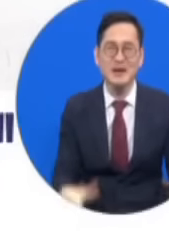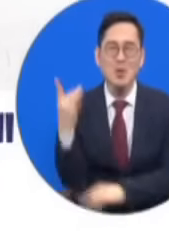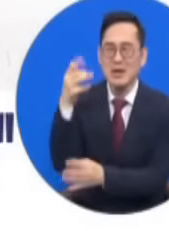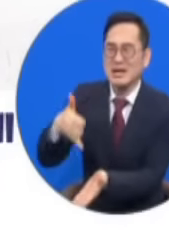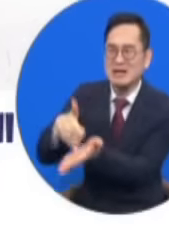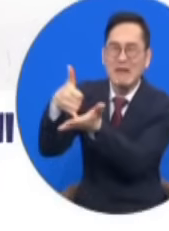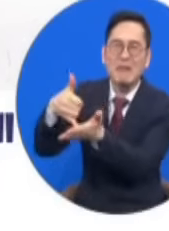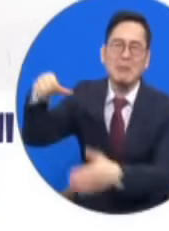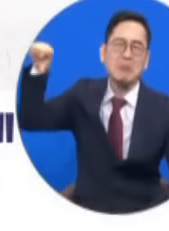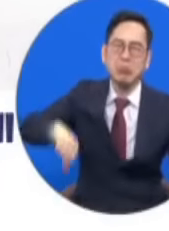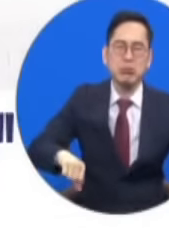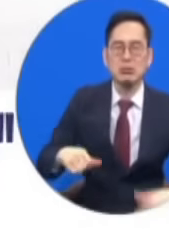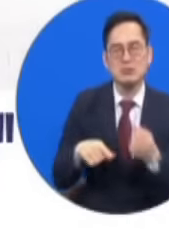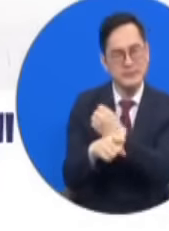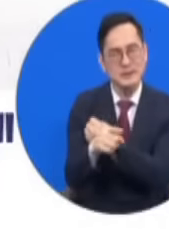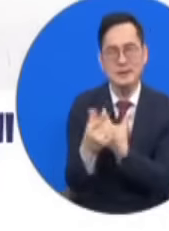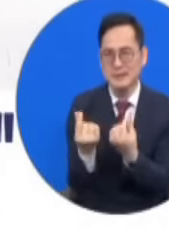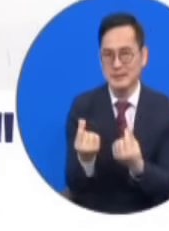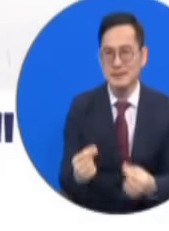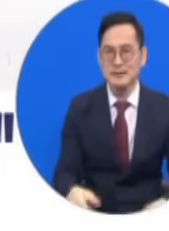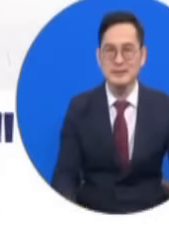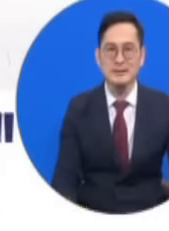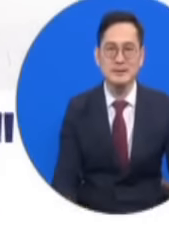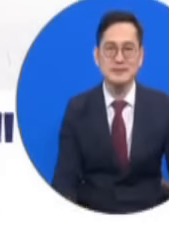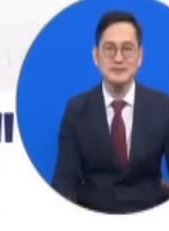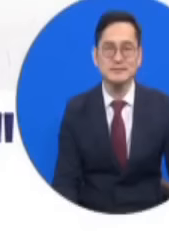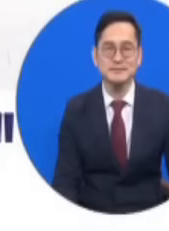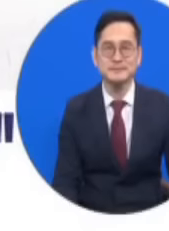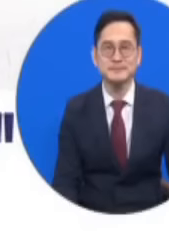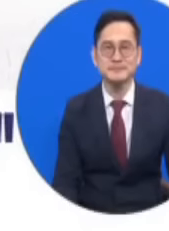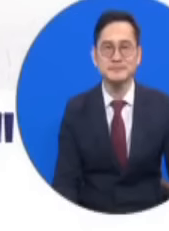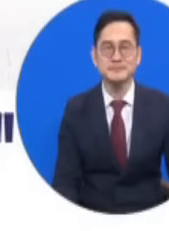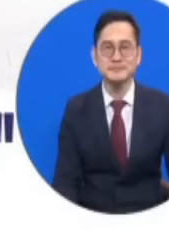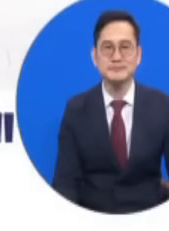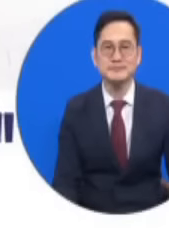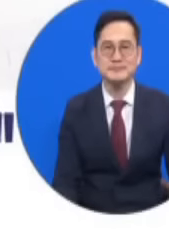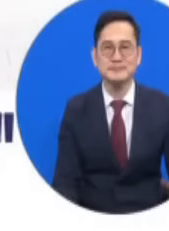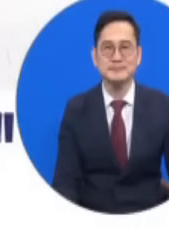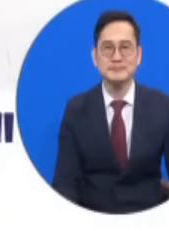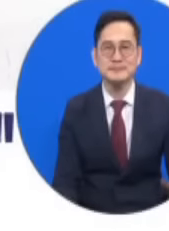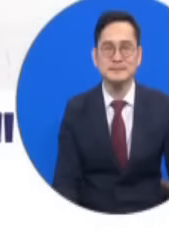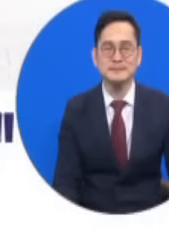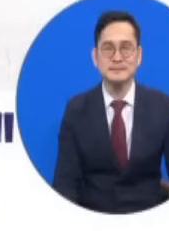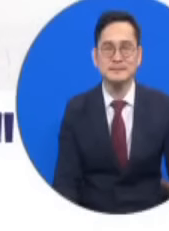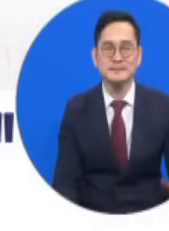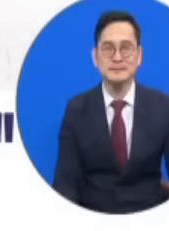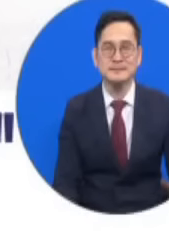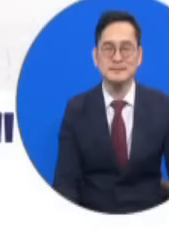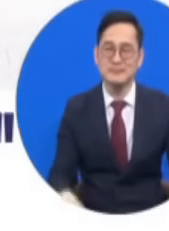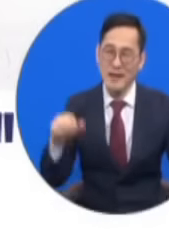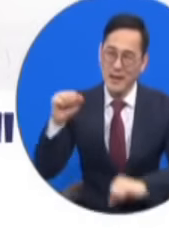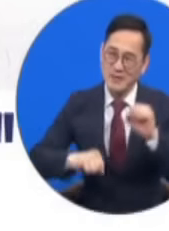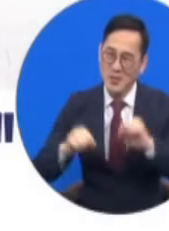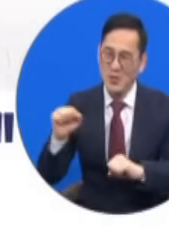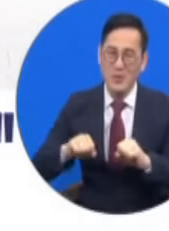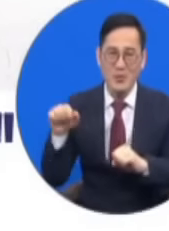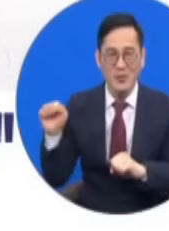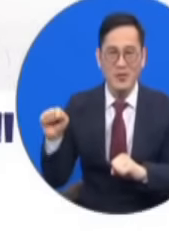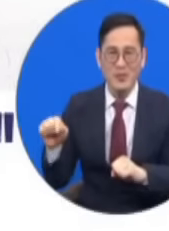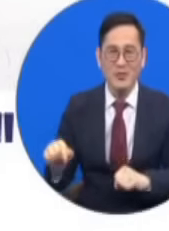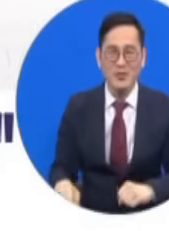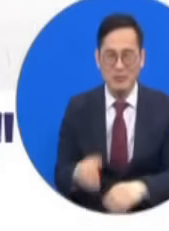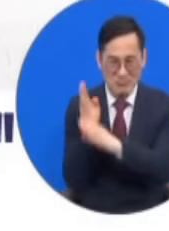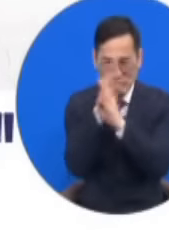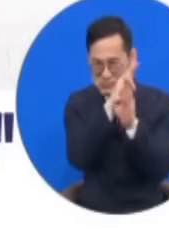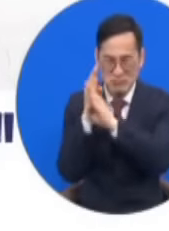걸 나타내는 아주 짧지만 뭐 그런 행태를 보여주는 그런